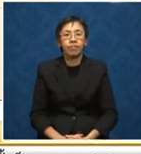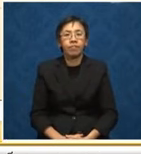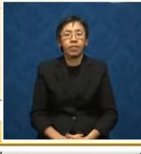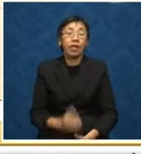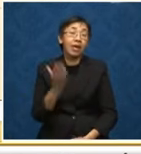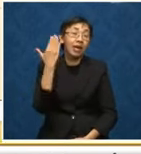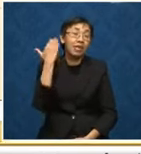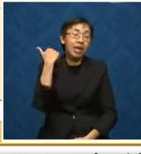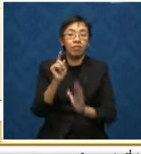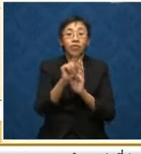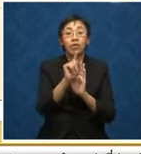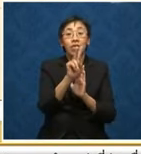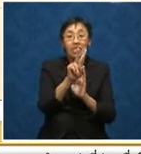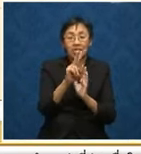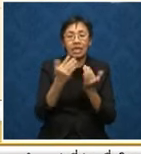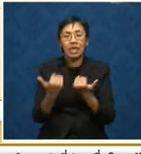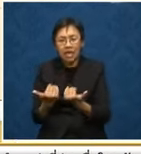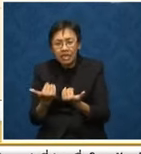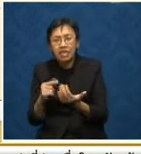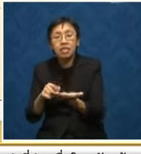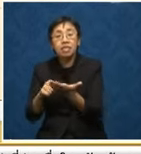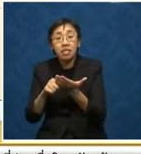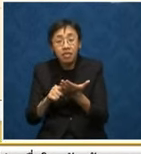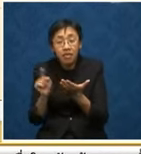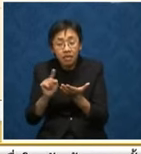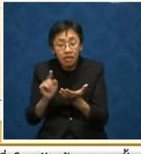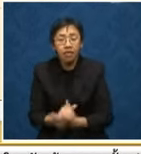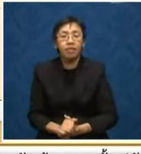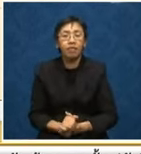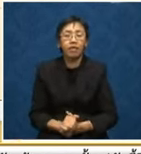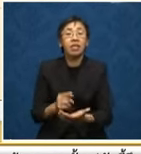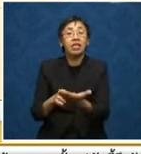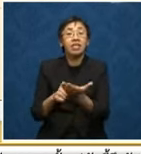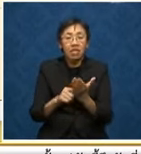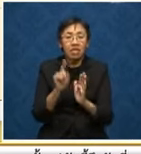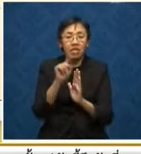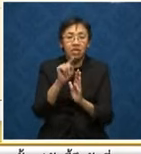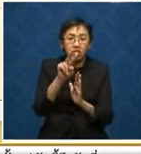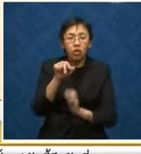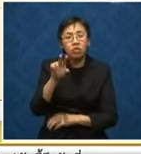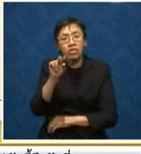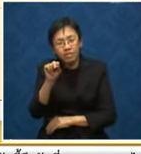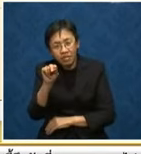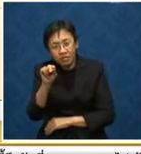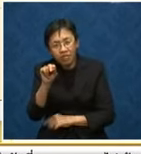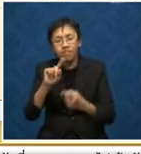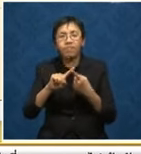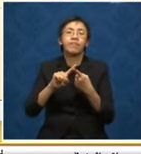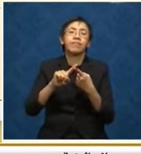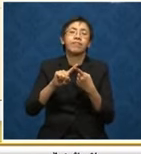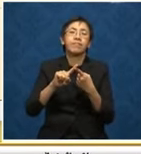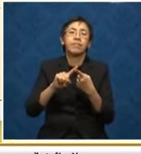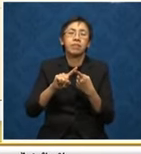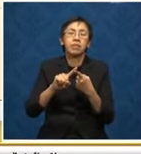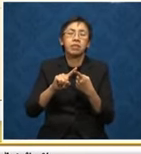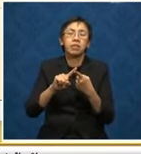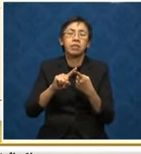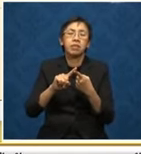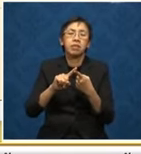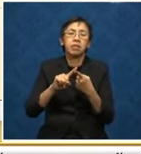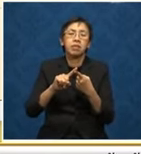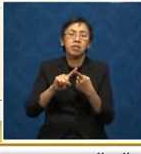ครั้งก่อนก็2นาทีคราวนี้ก็มีการเสนอกันขอเป็น2นาที30วินะครับส่วนจะ